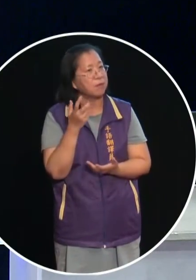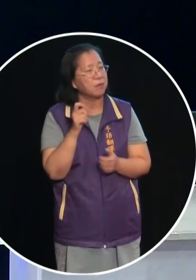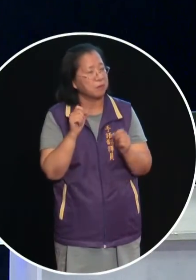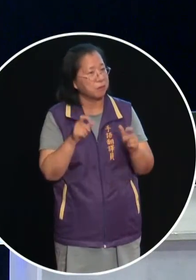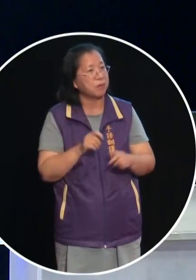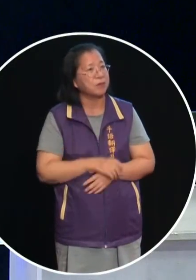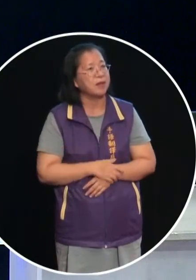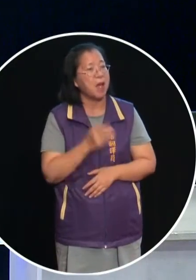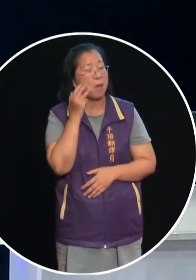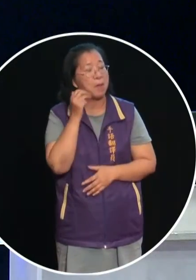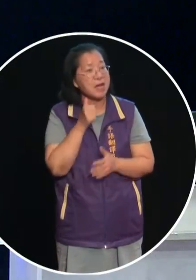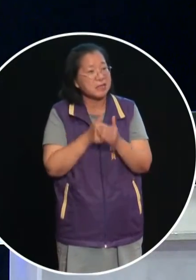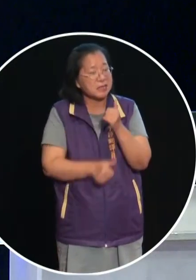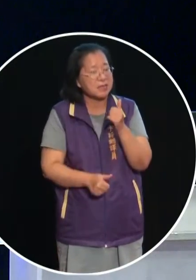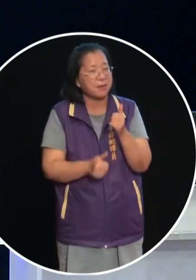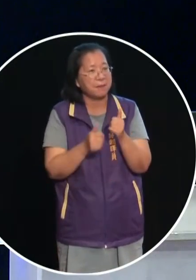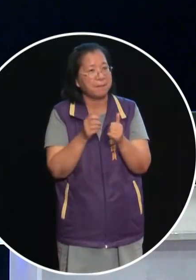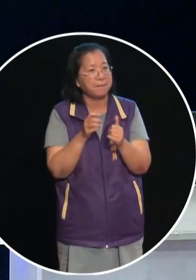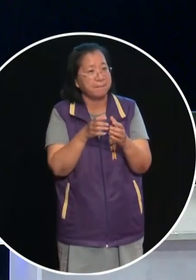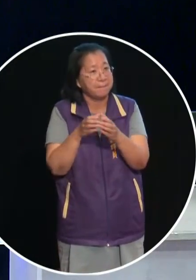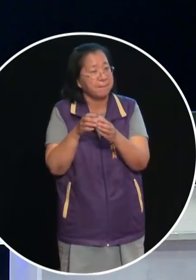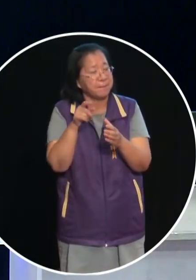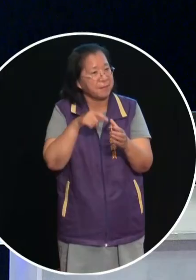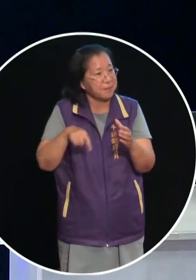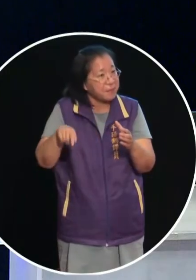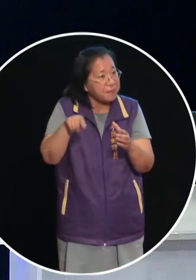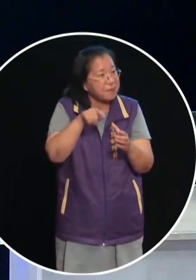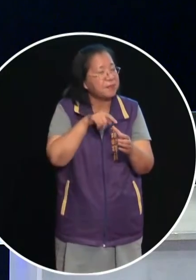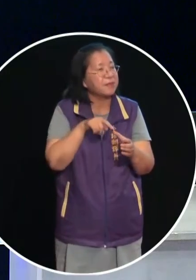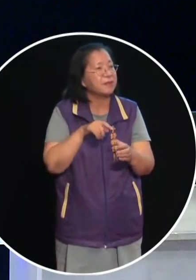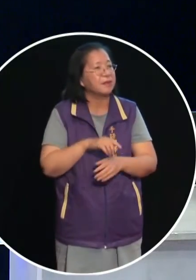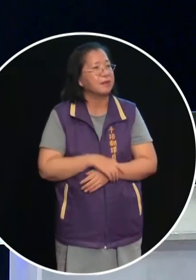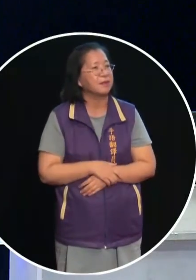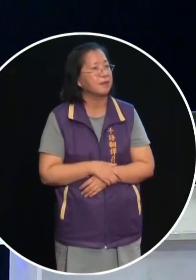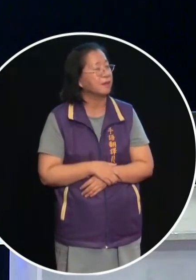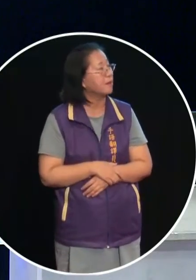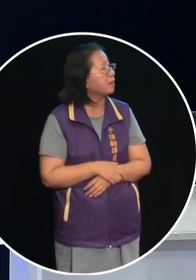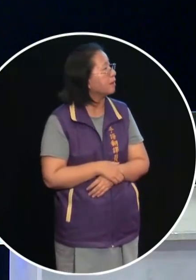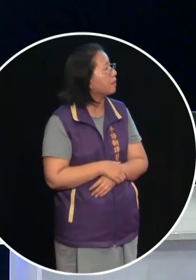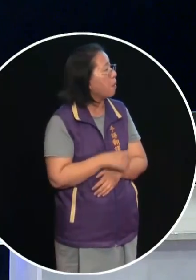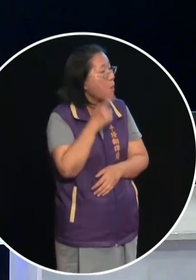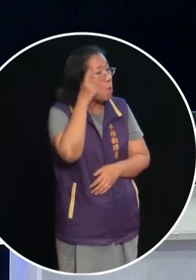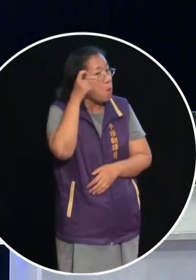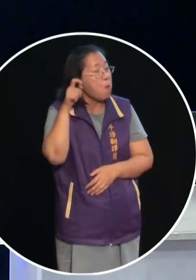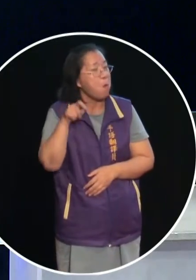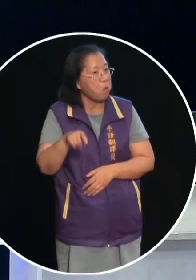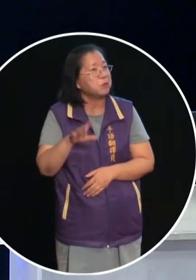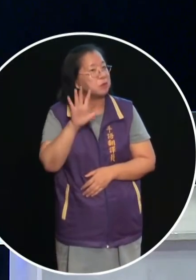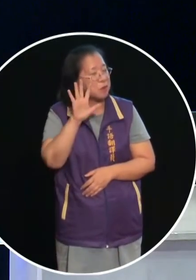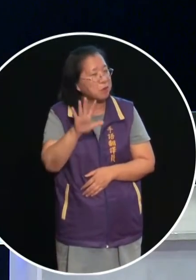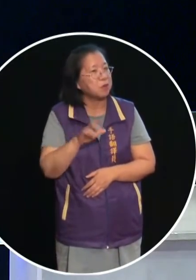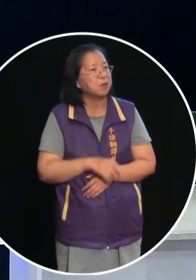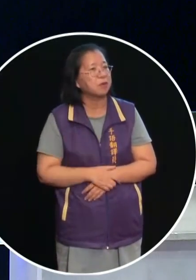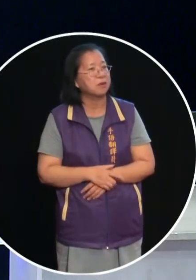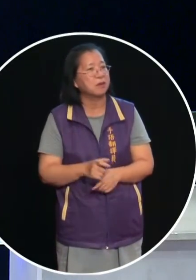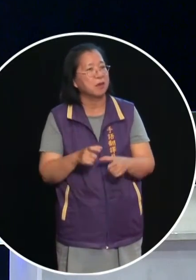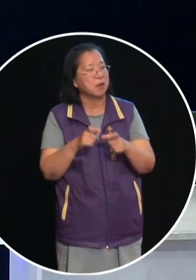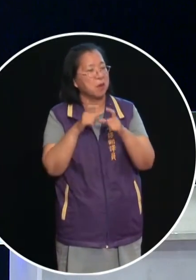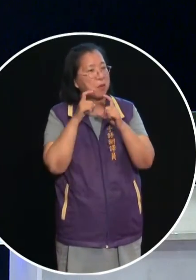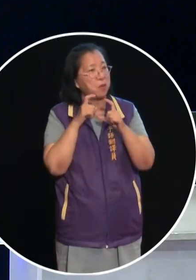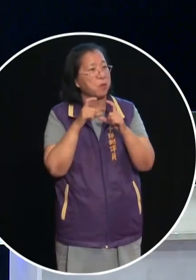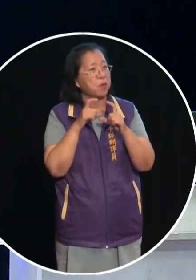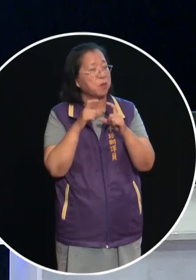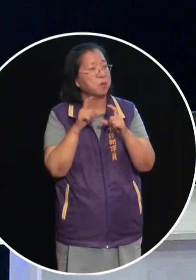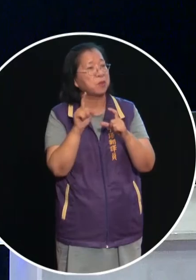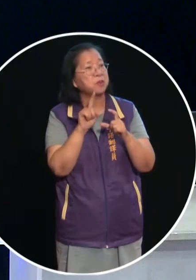马先派，而且马先先生有一个梦想，他要恢复大鸿之派的梦